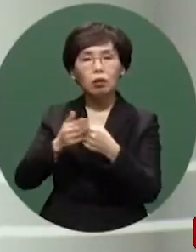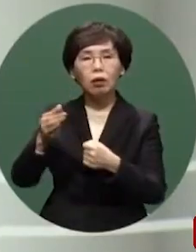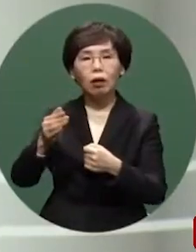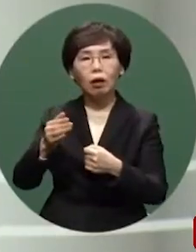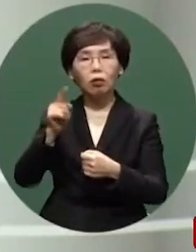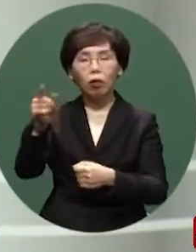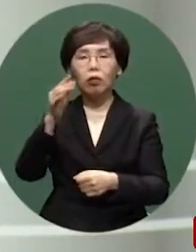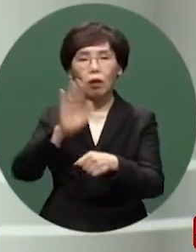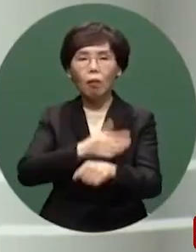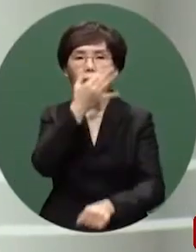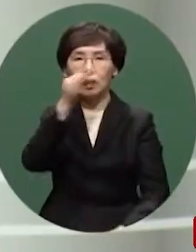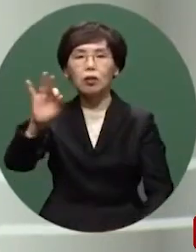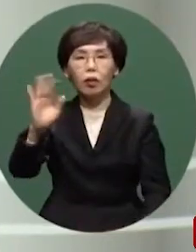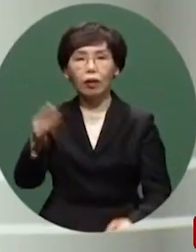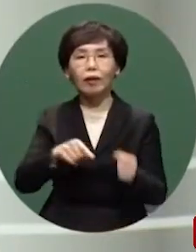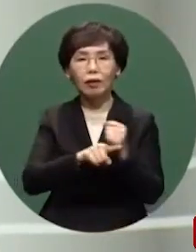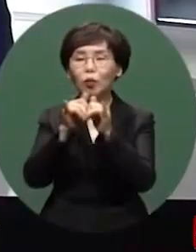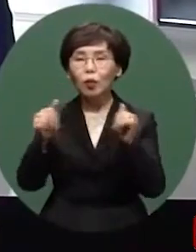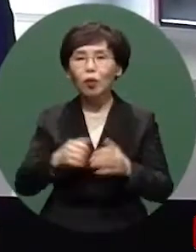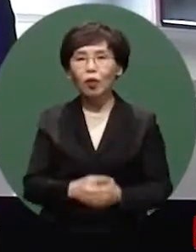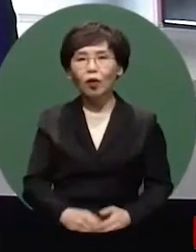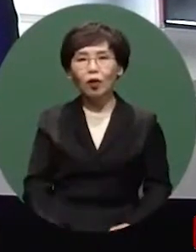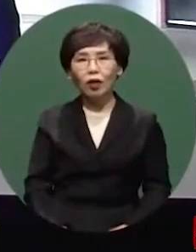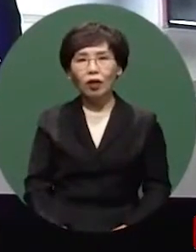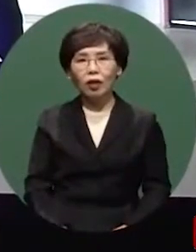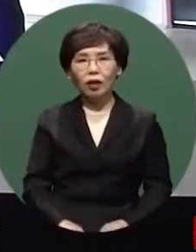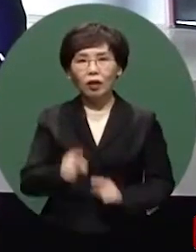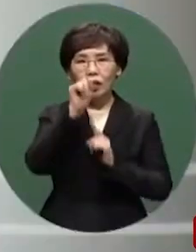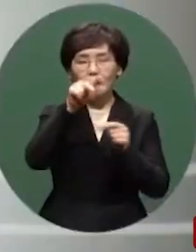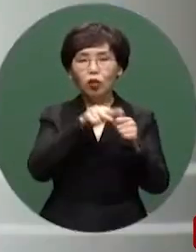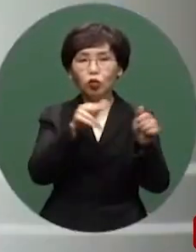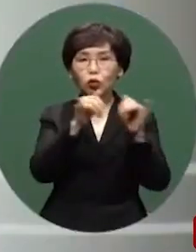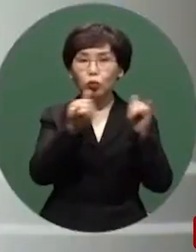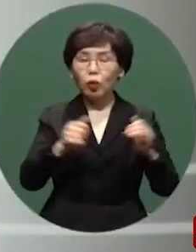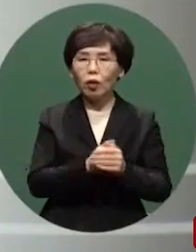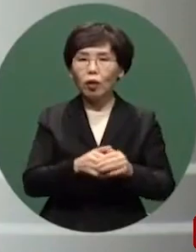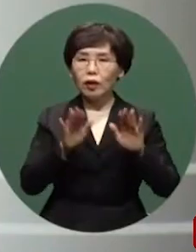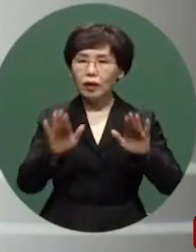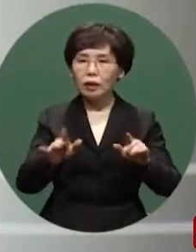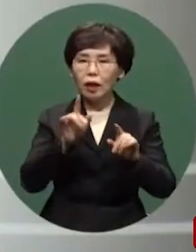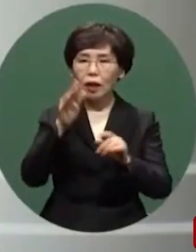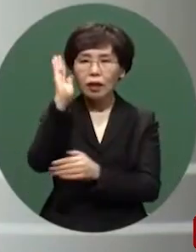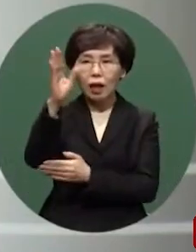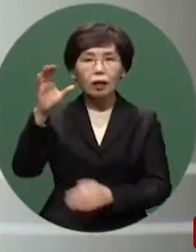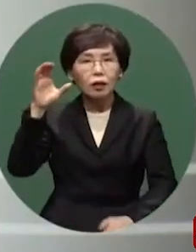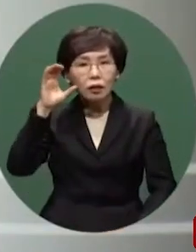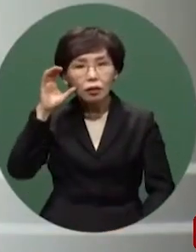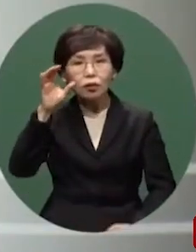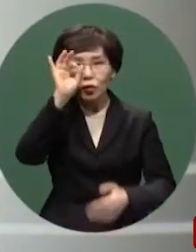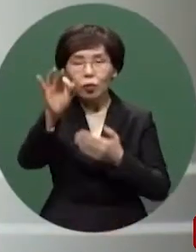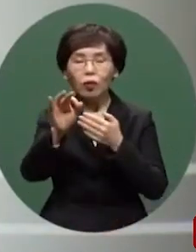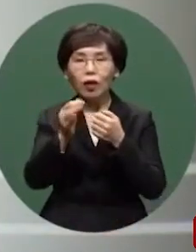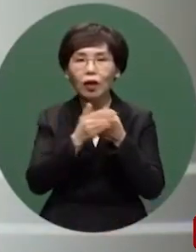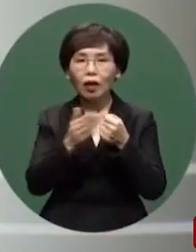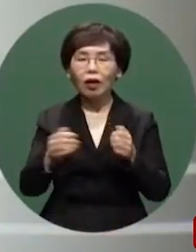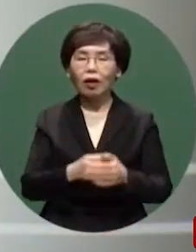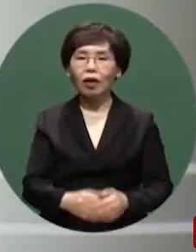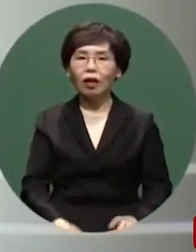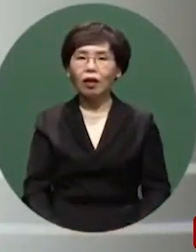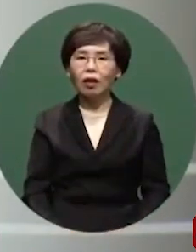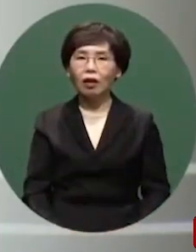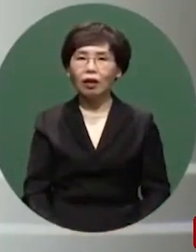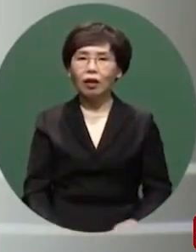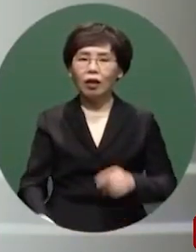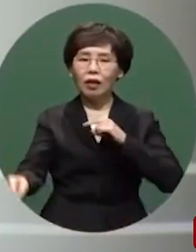그건 인정해야 된다 이런 취지였고요. 예, 이재명 후보 이제 말씀을 듣다 보니까 그